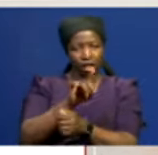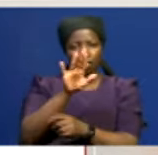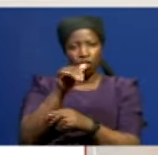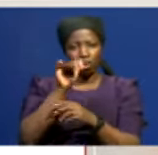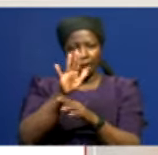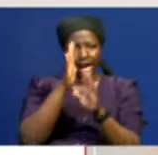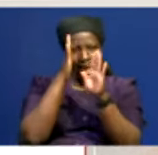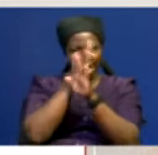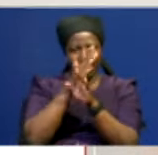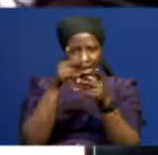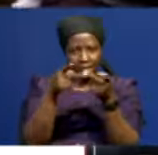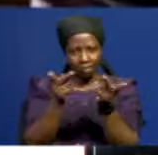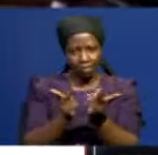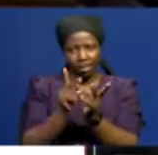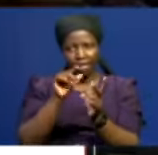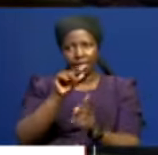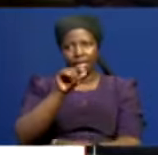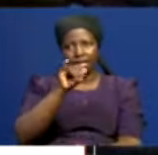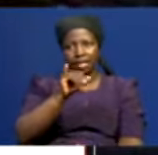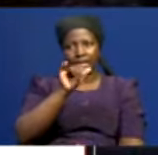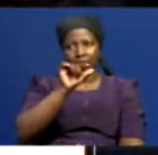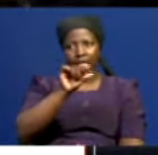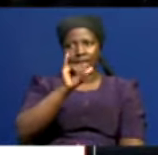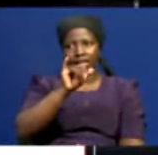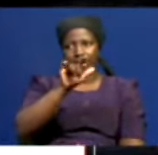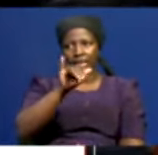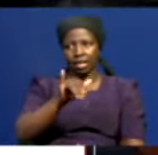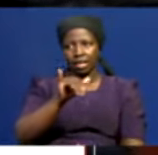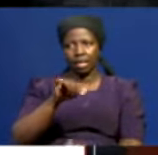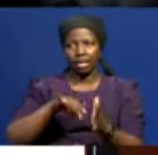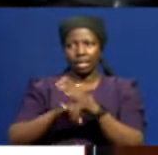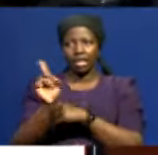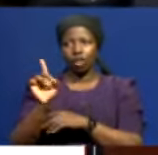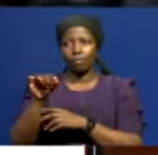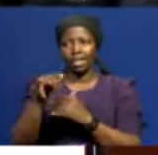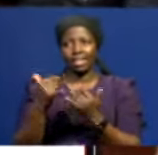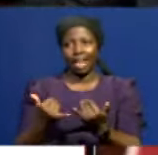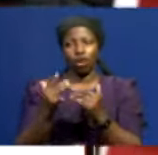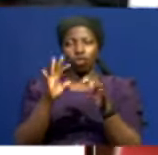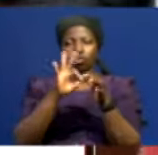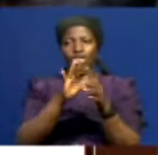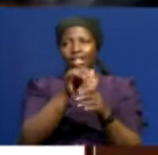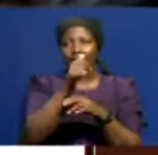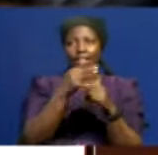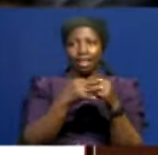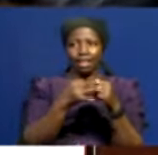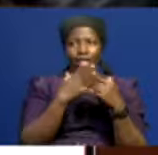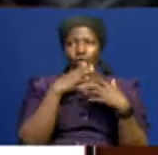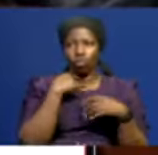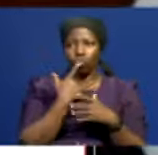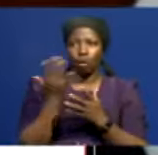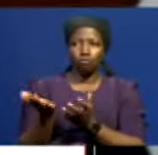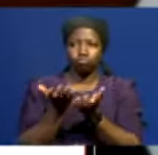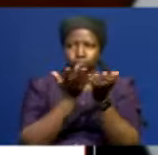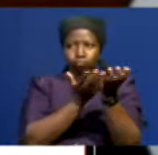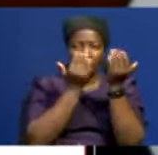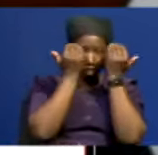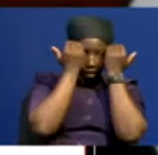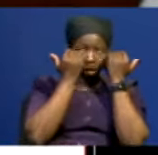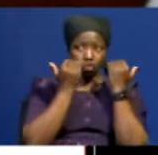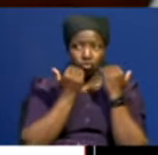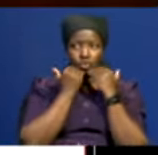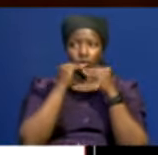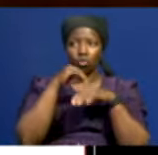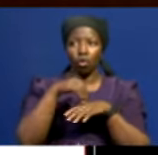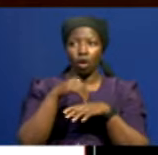la Gigiri jijini Nairobi. Sasa naungana na wenzake wanane waliofikishwa katika mahakama ya Milimani Ijumaa kwa kujaribu